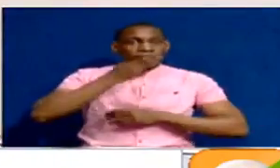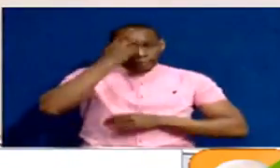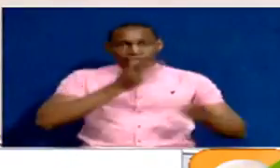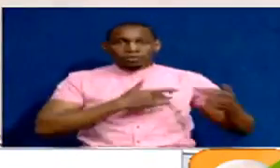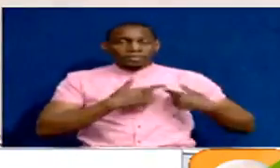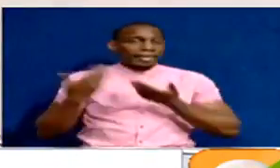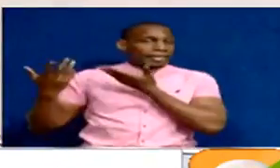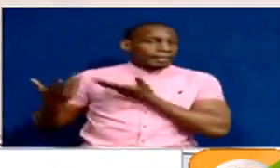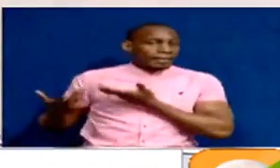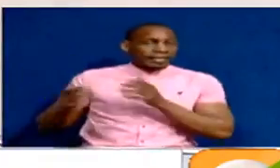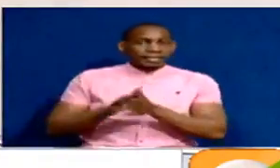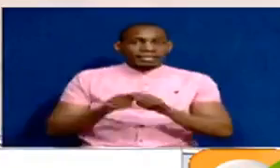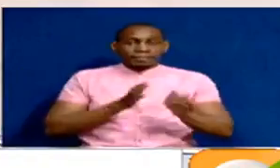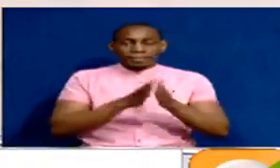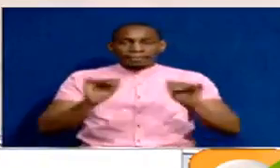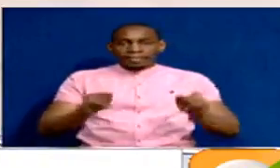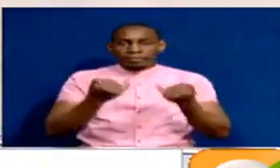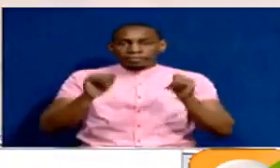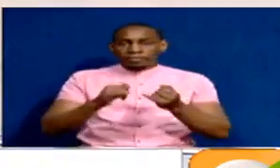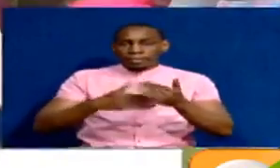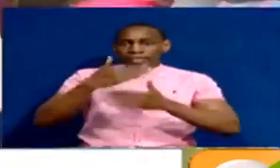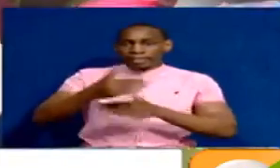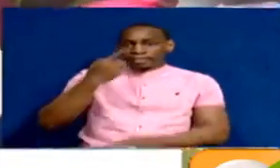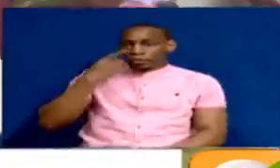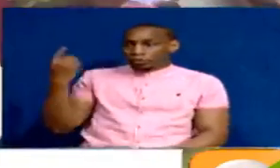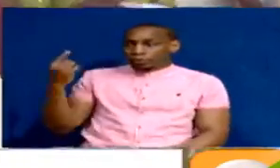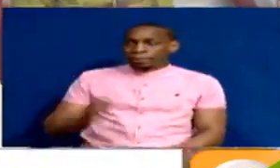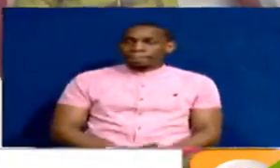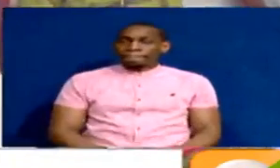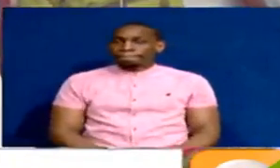kuhusu mzigo huo na kuandaa taarifa hii.